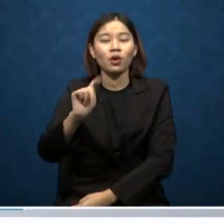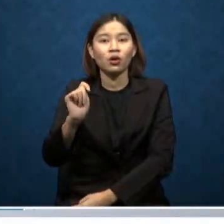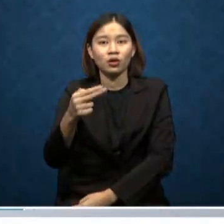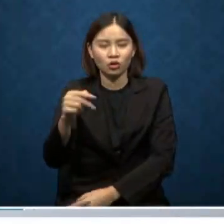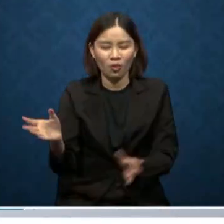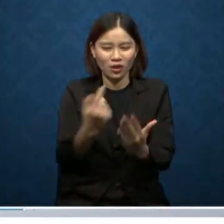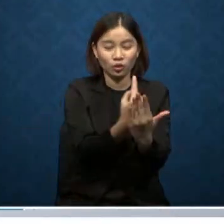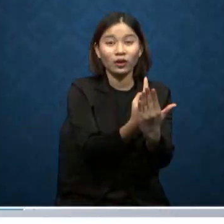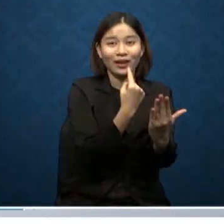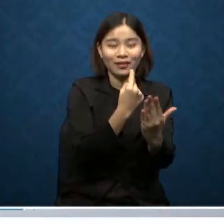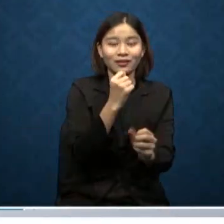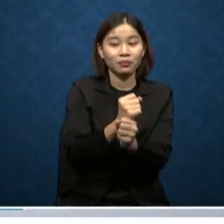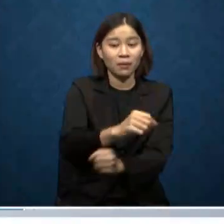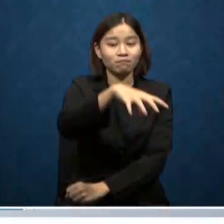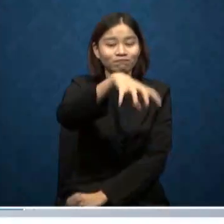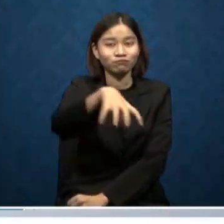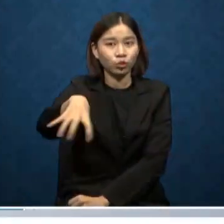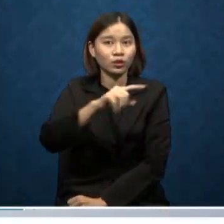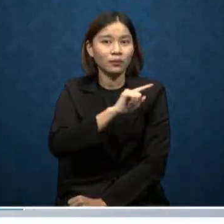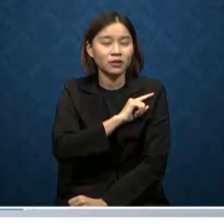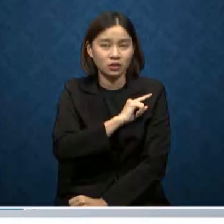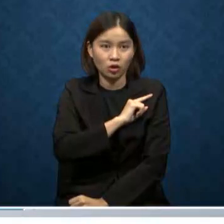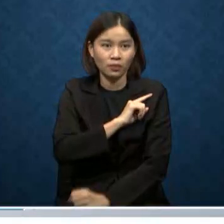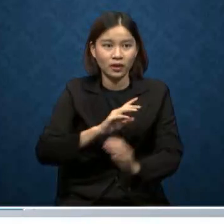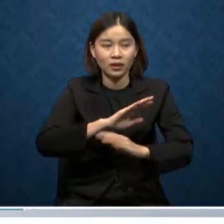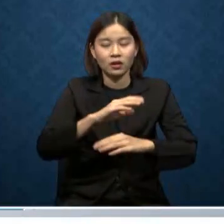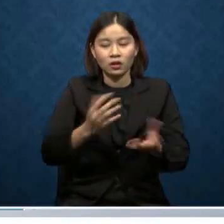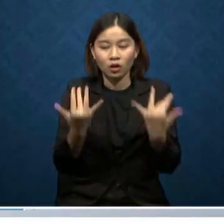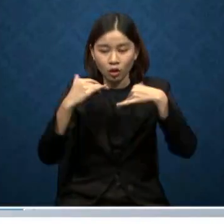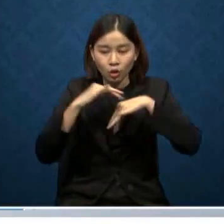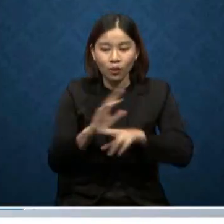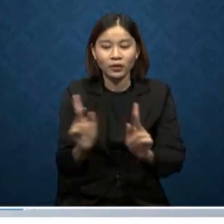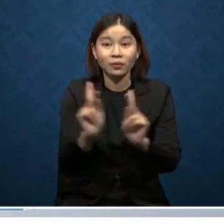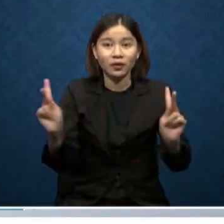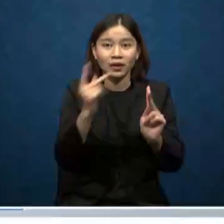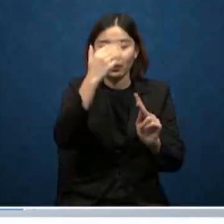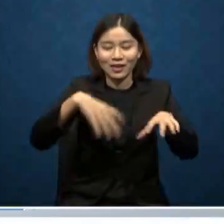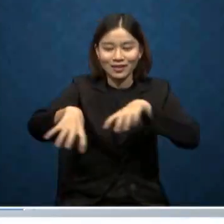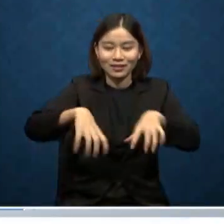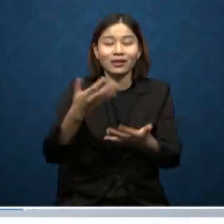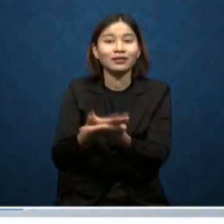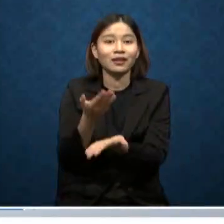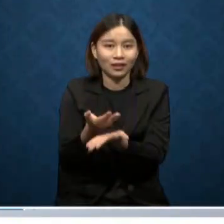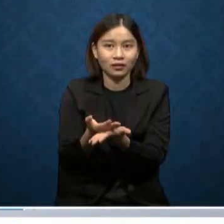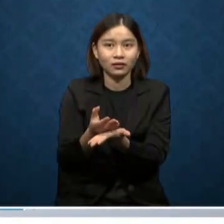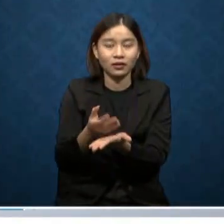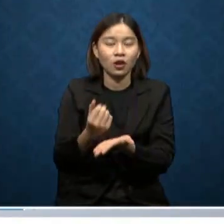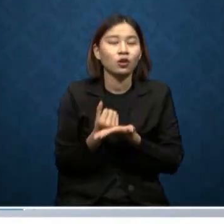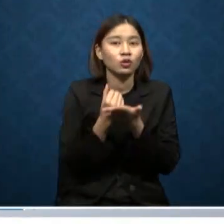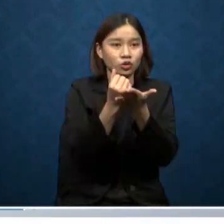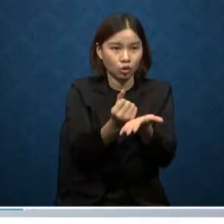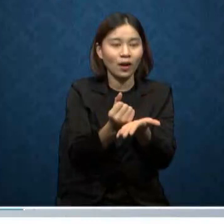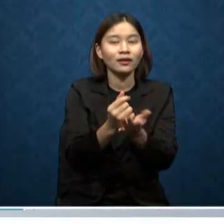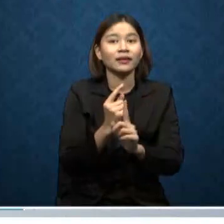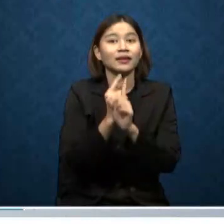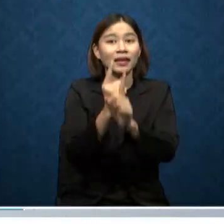ซึงมผู้แทนที่มีหนวยงานเกี่ยวองทั้งหมดรวมเป็ขนฐกรมการเพื่ขอรับการจดสนงวดประมาณเพื่อชดเชย ให้